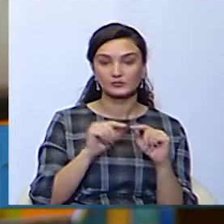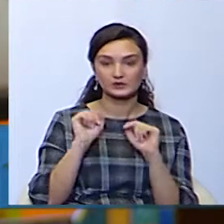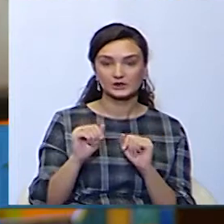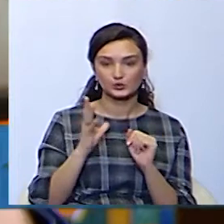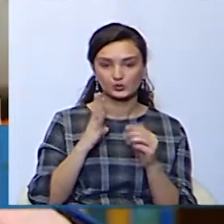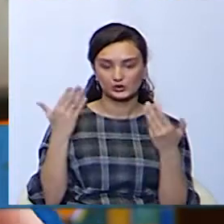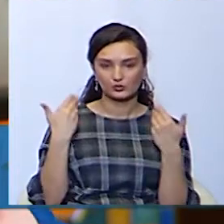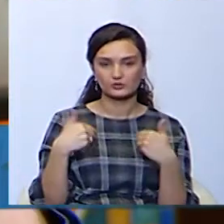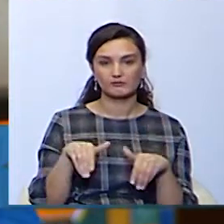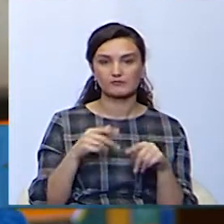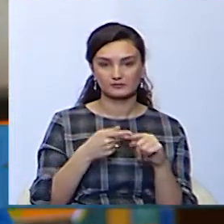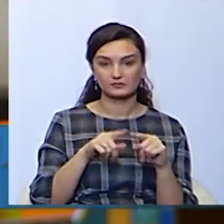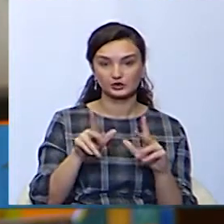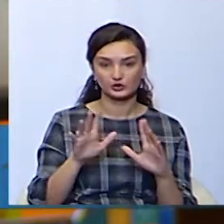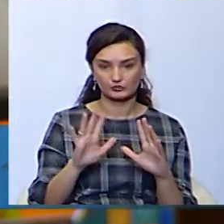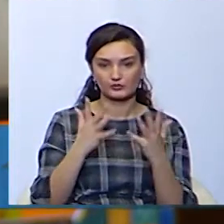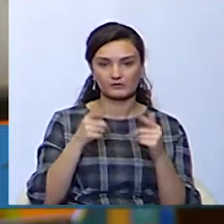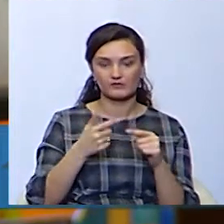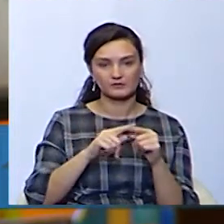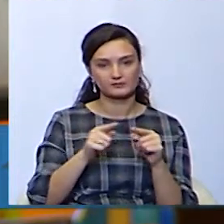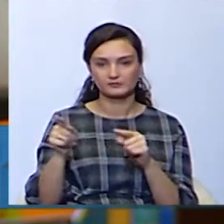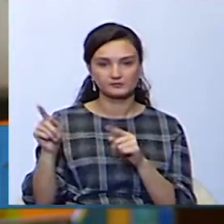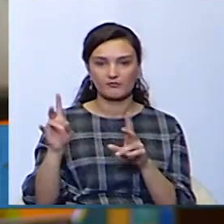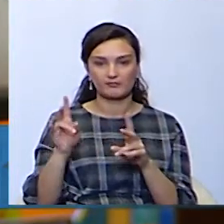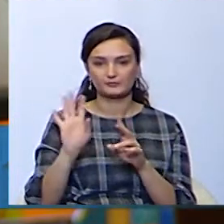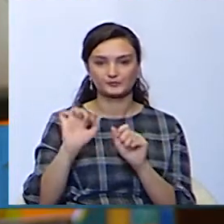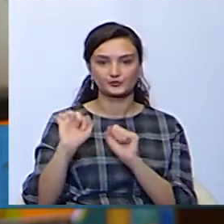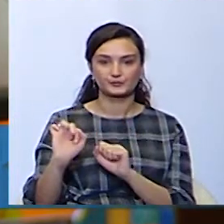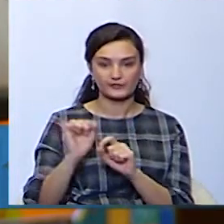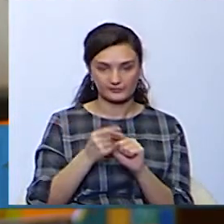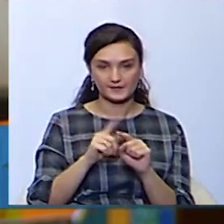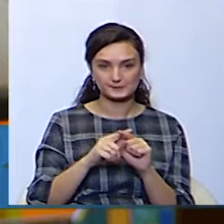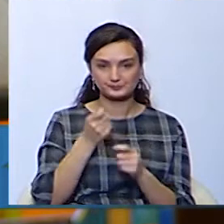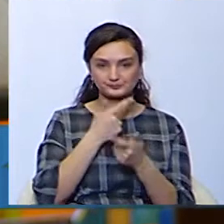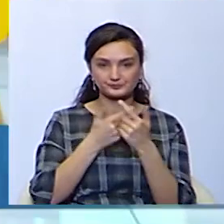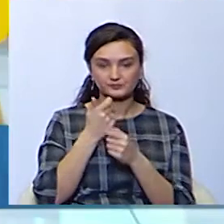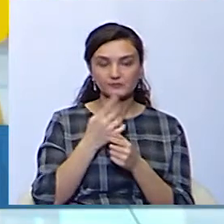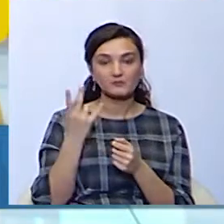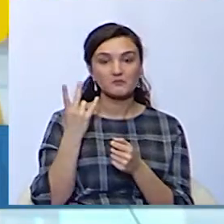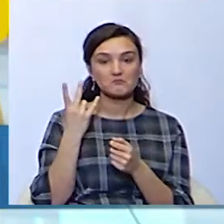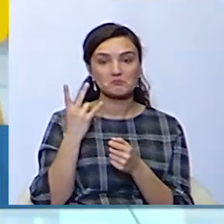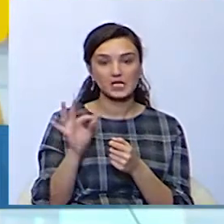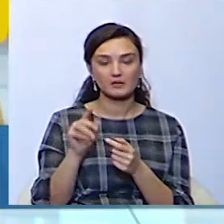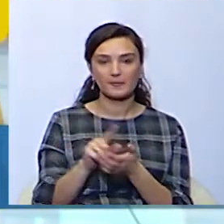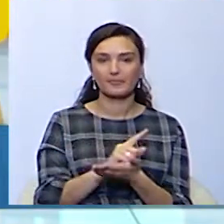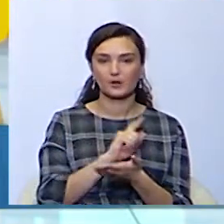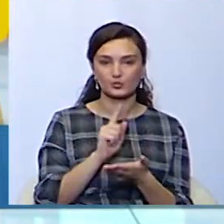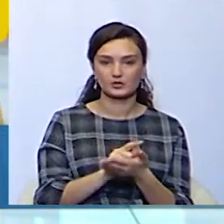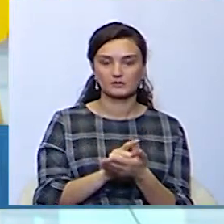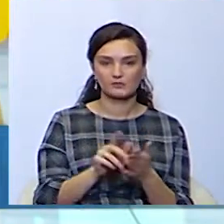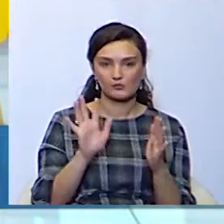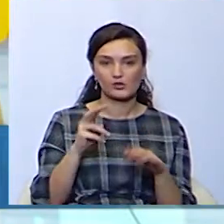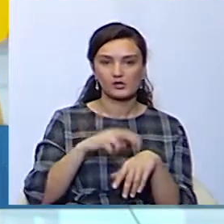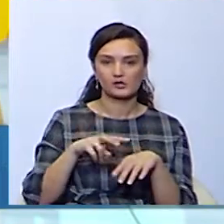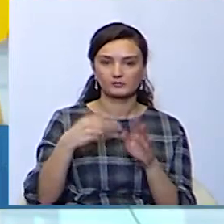დაცული იყოს აი ამ შემდგომი განვითარების პათოლოგიისაგან. ეს არის ერთ-ერთი. თუმცა ამ გადაწყვეტილებას აუცილებლად იღებს